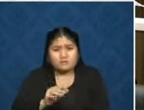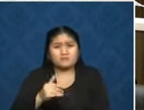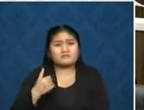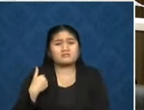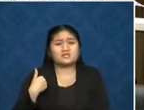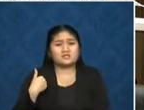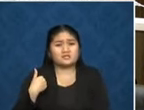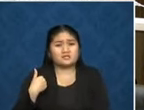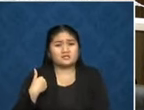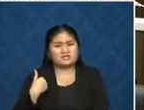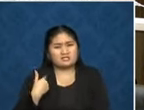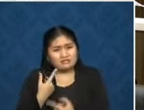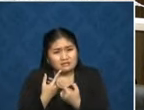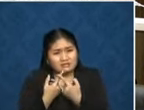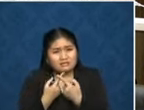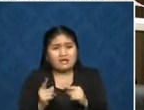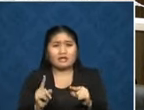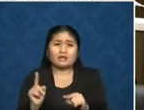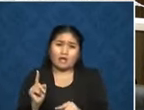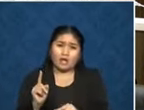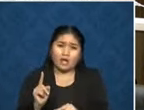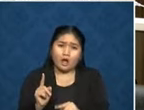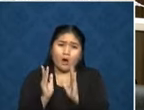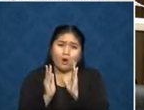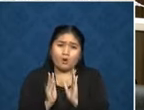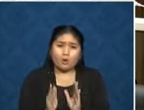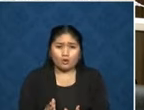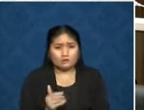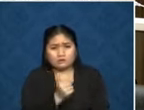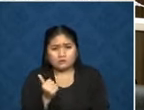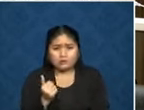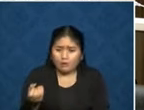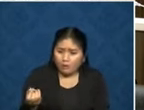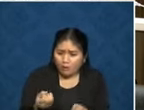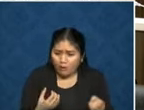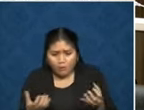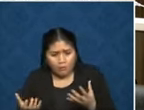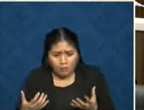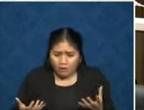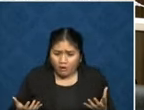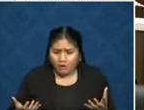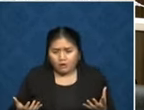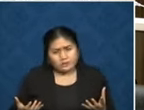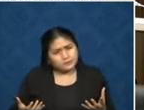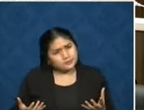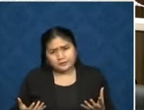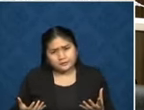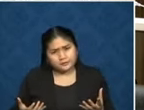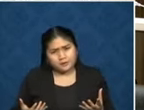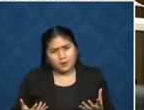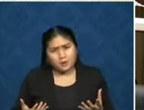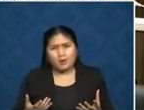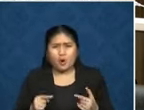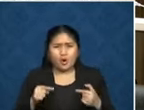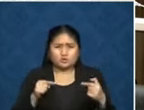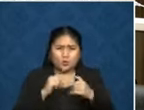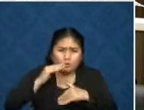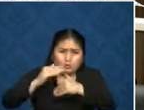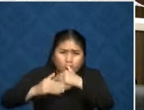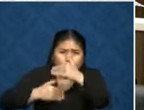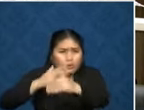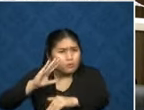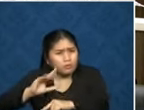แต่หลายคนอีกฝั่งหนึ่งก็บอกว่าเรื่องนี้มันคงไม่สามารถที่จะทนแรงความเจริญของเท